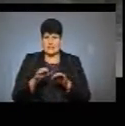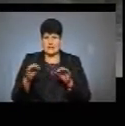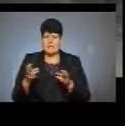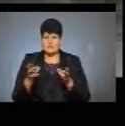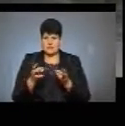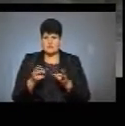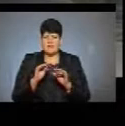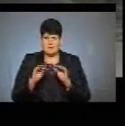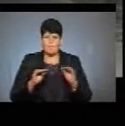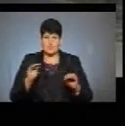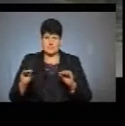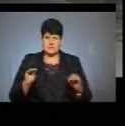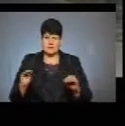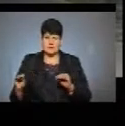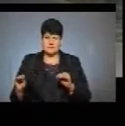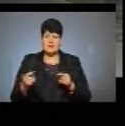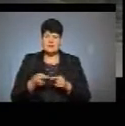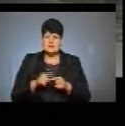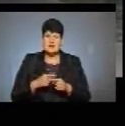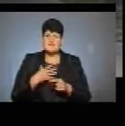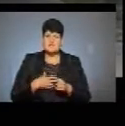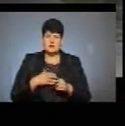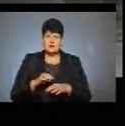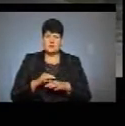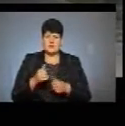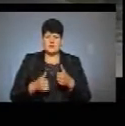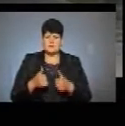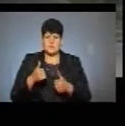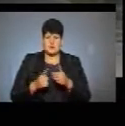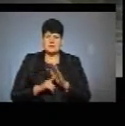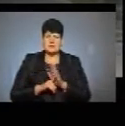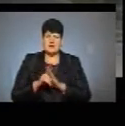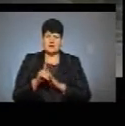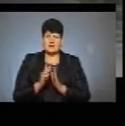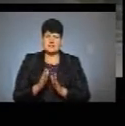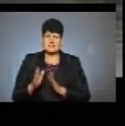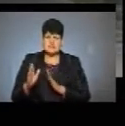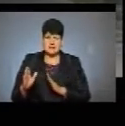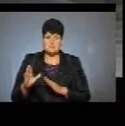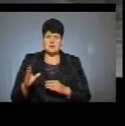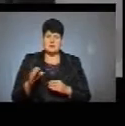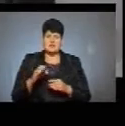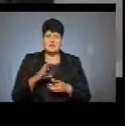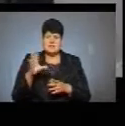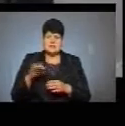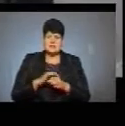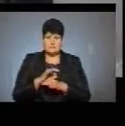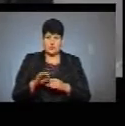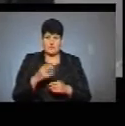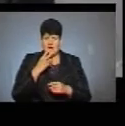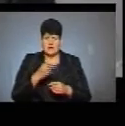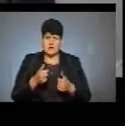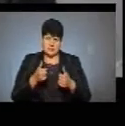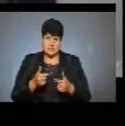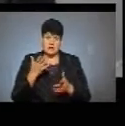організатори їх розставлять. Це важливо для проведення змагань. Стартова система і також все за проєктом виглядає класно.